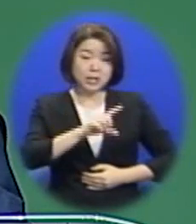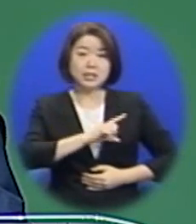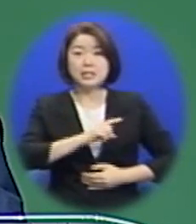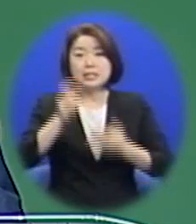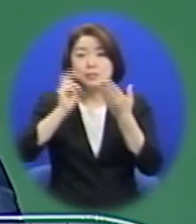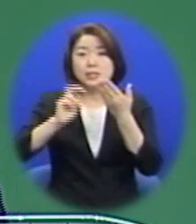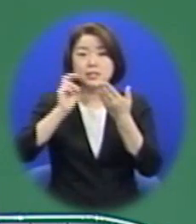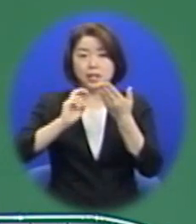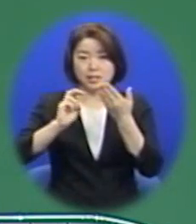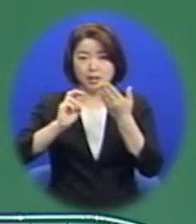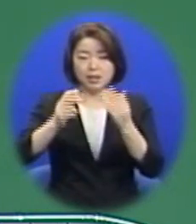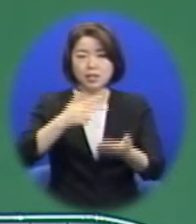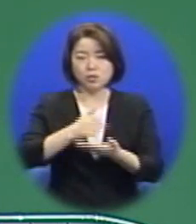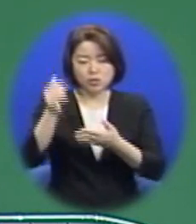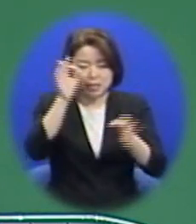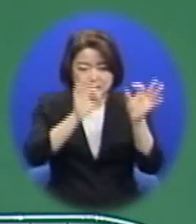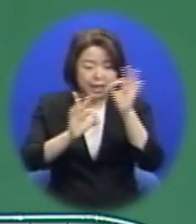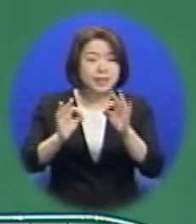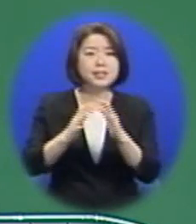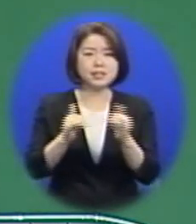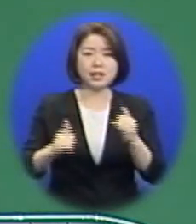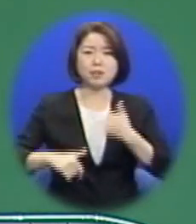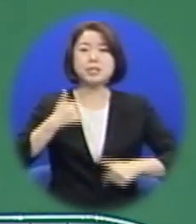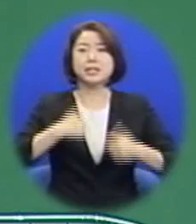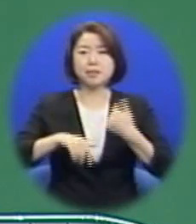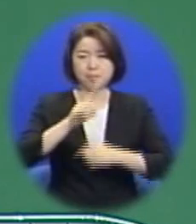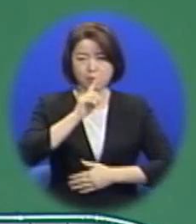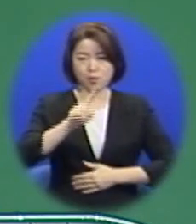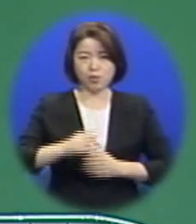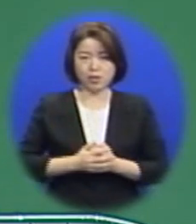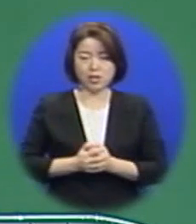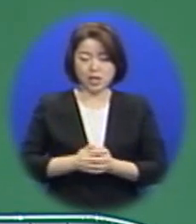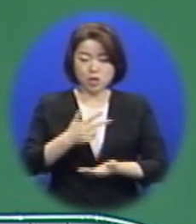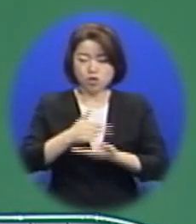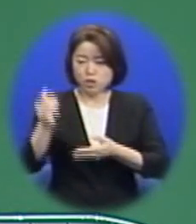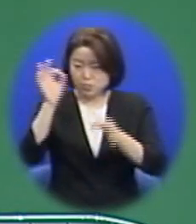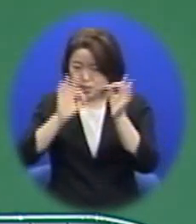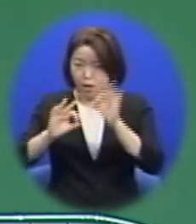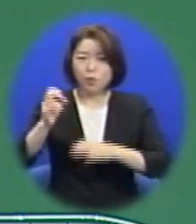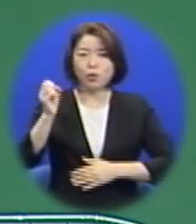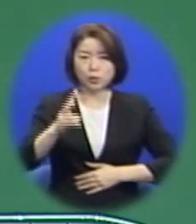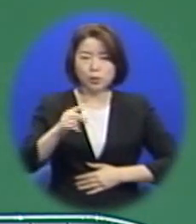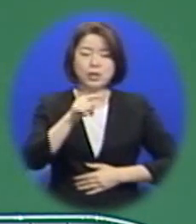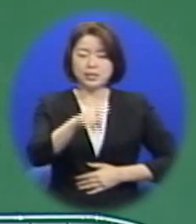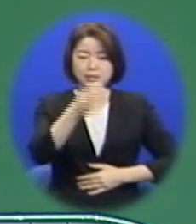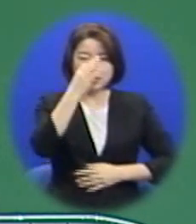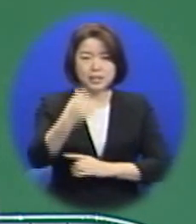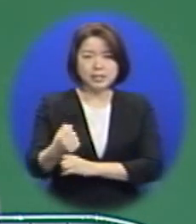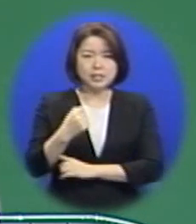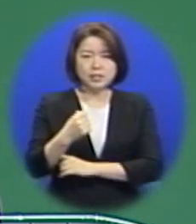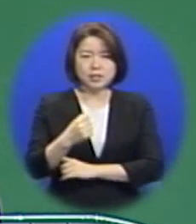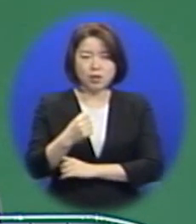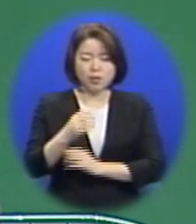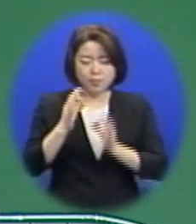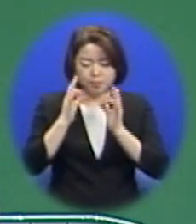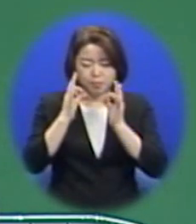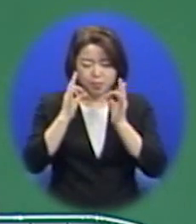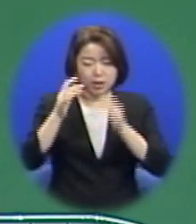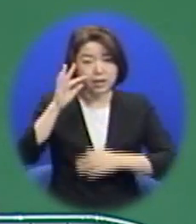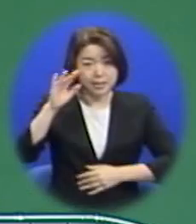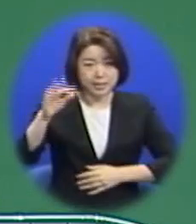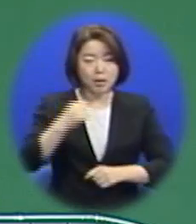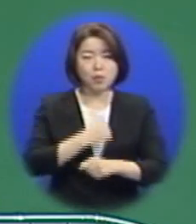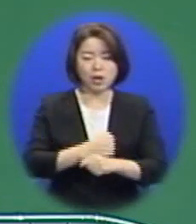찬양하여라. 주님을 찾는 이들은 기뻐하여라. 주님을 찾고 그의 능력을 힘써 사모하고